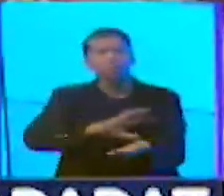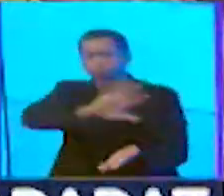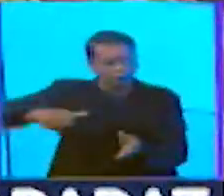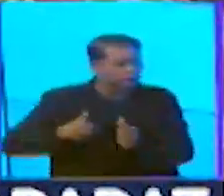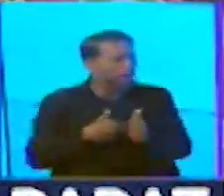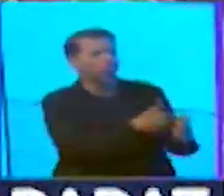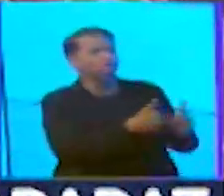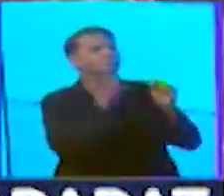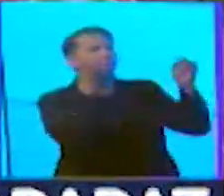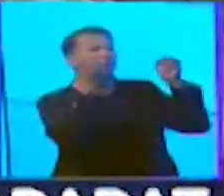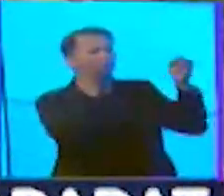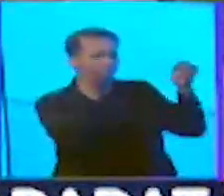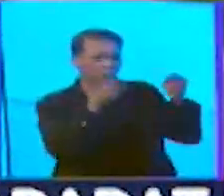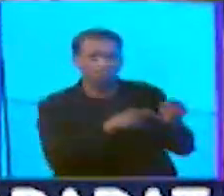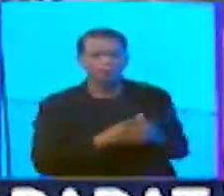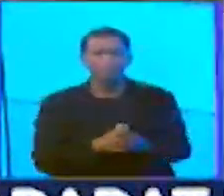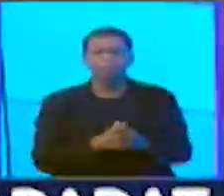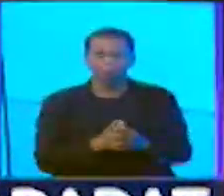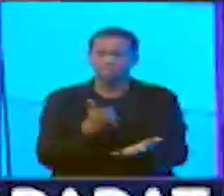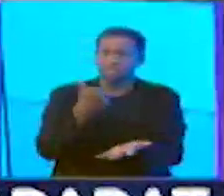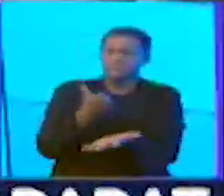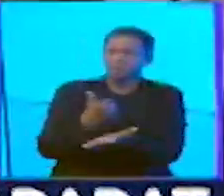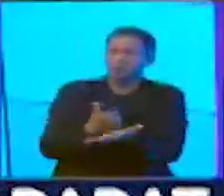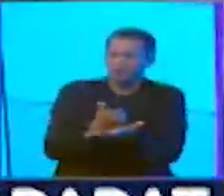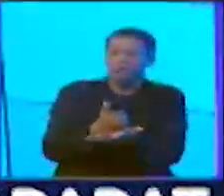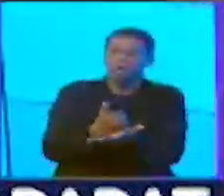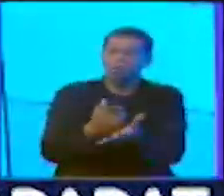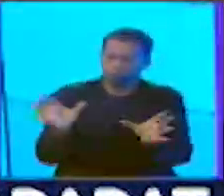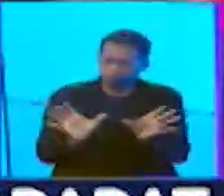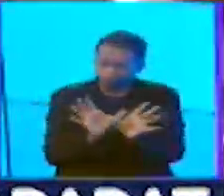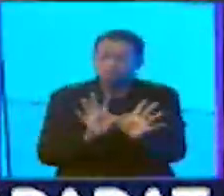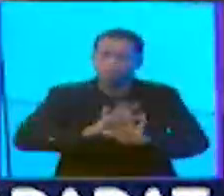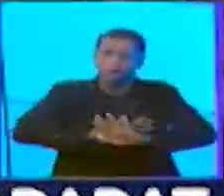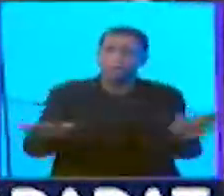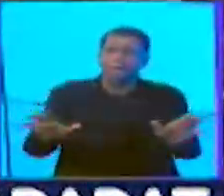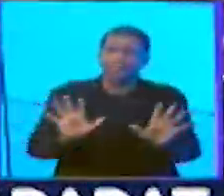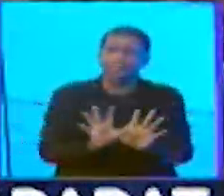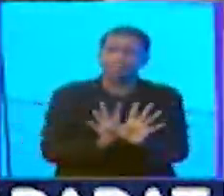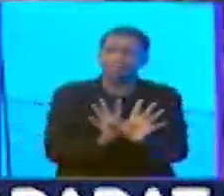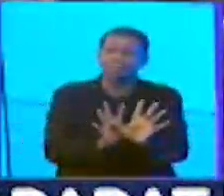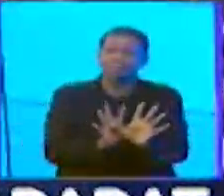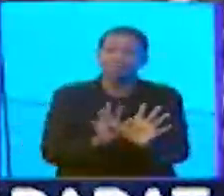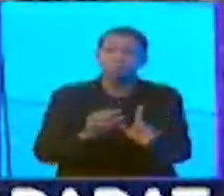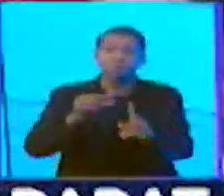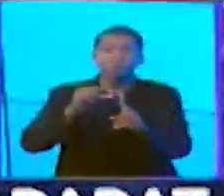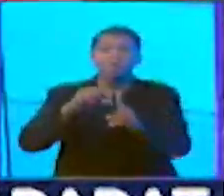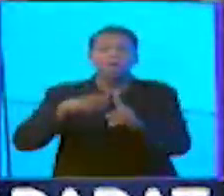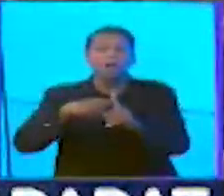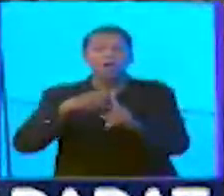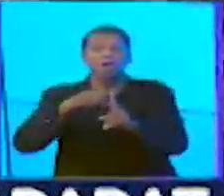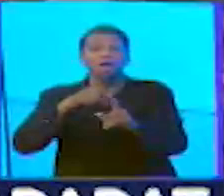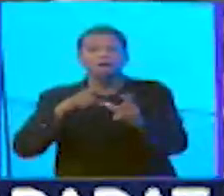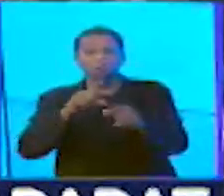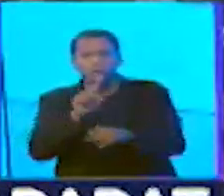rasa berlangsung tertib hingga pukul 16 dan massa PA212 telah membubarkan diri. Namun setelah massa anak NKRI